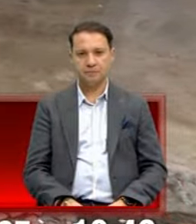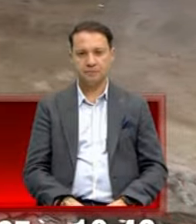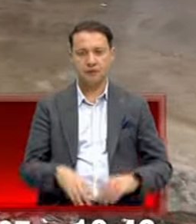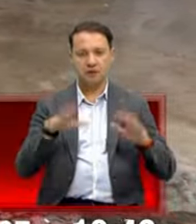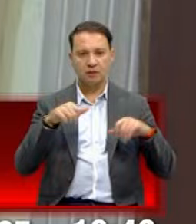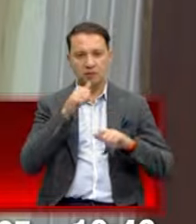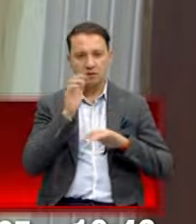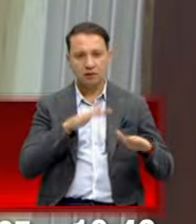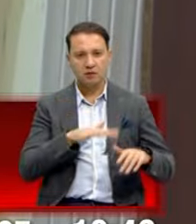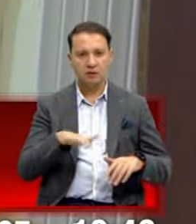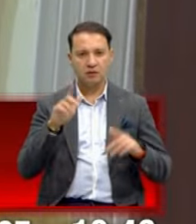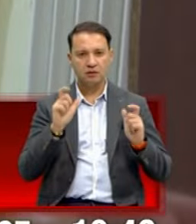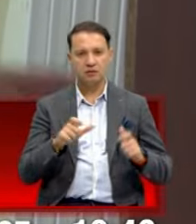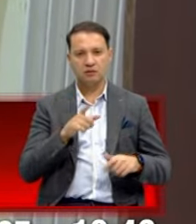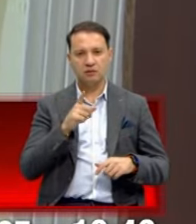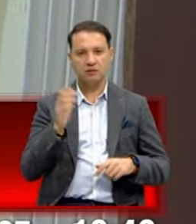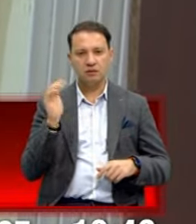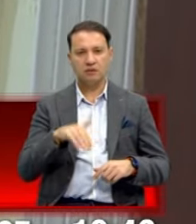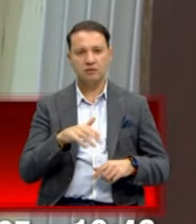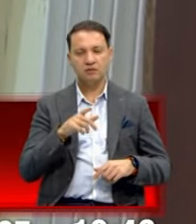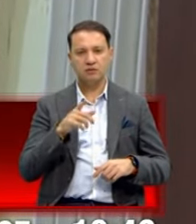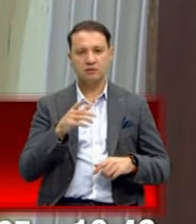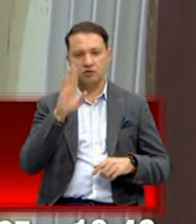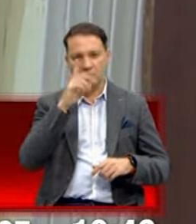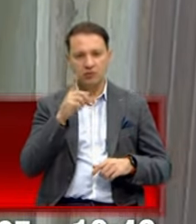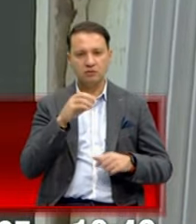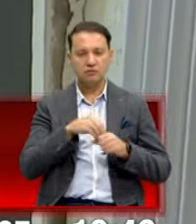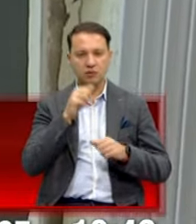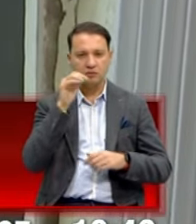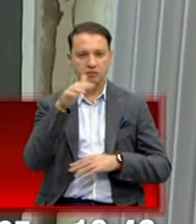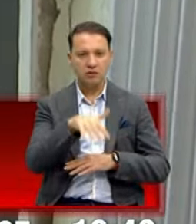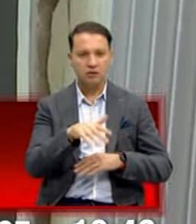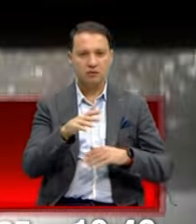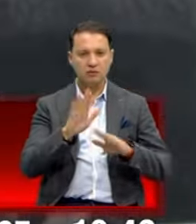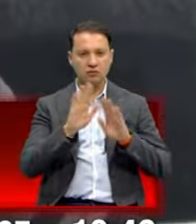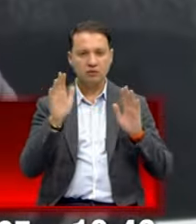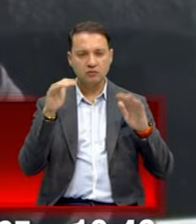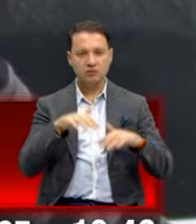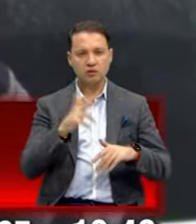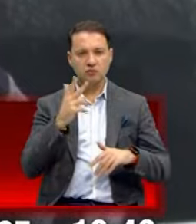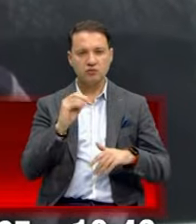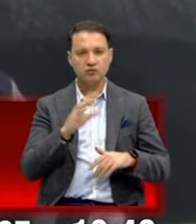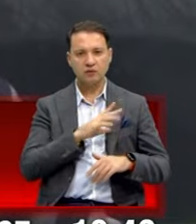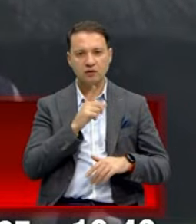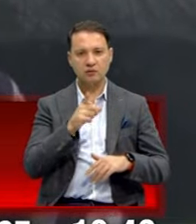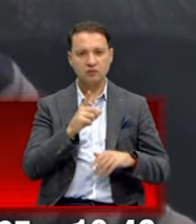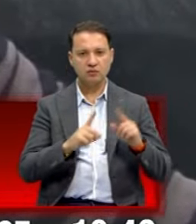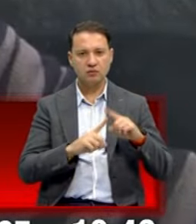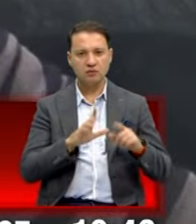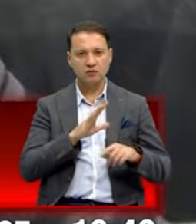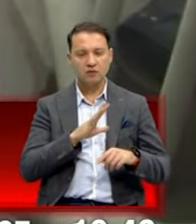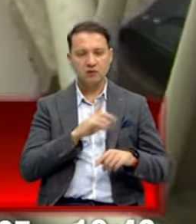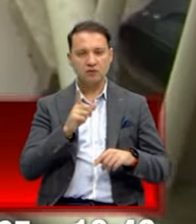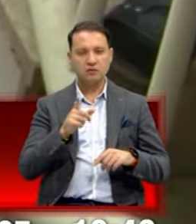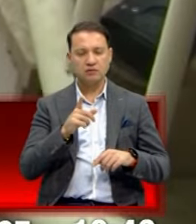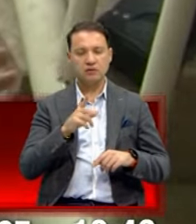Yağmur, sel, her yerden geldi. Oradan, camlardan, duvarlar çöktü. 3 tane çocuklarımız var. Torunları zor attık